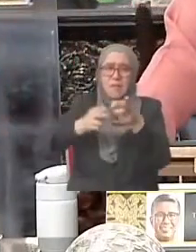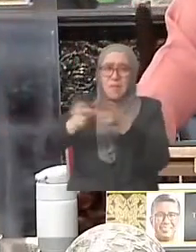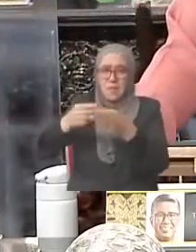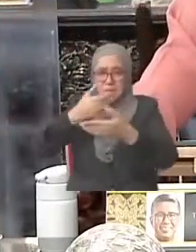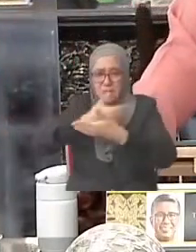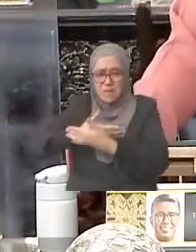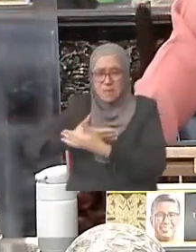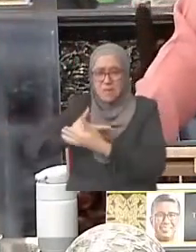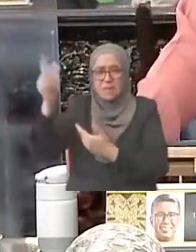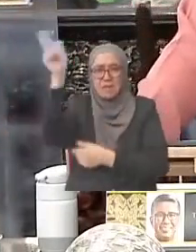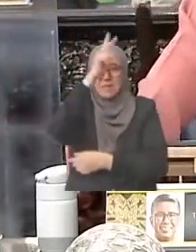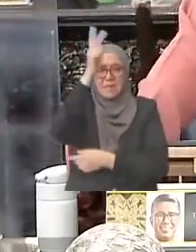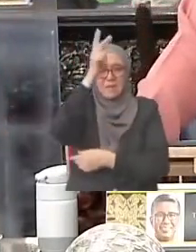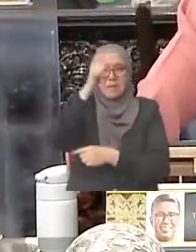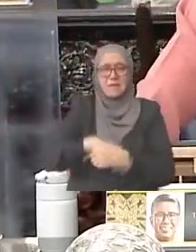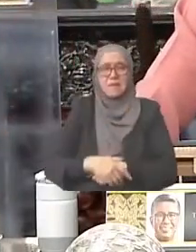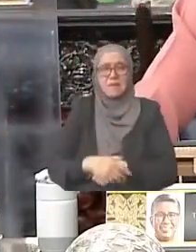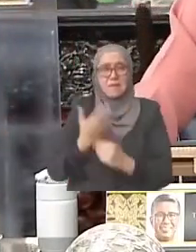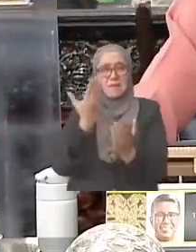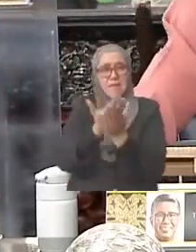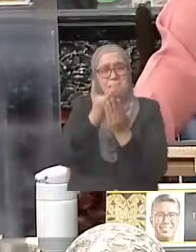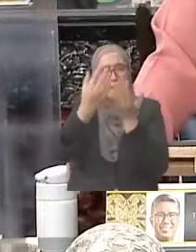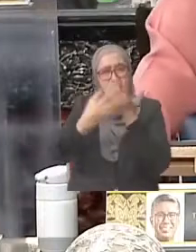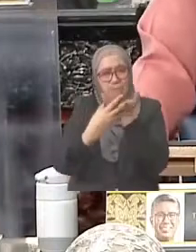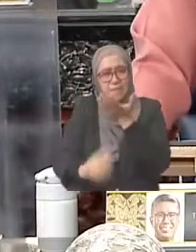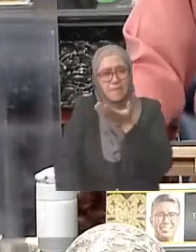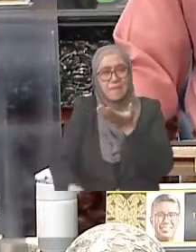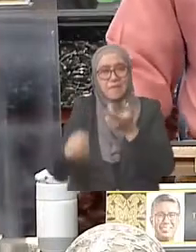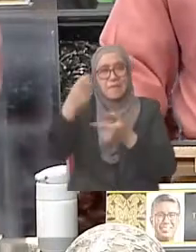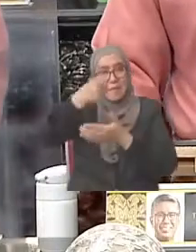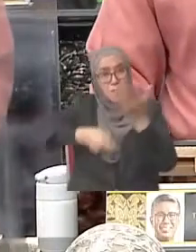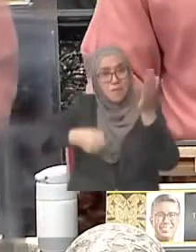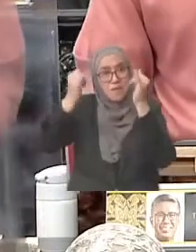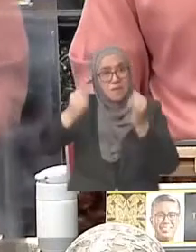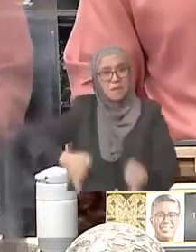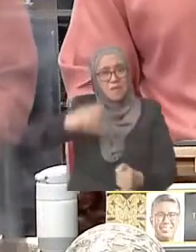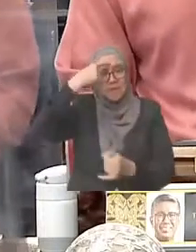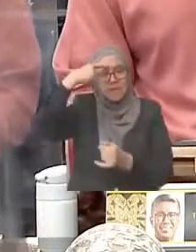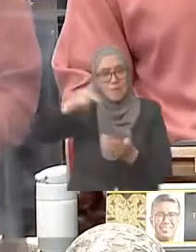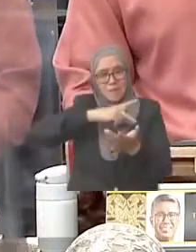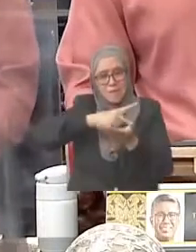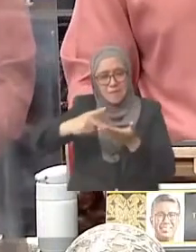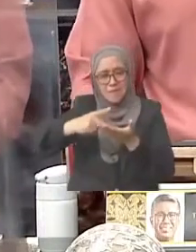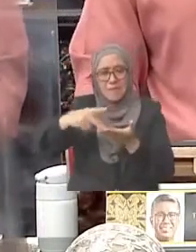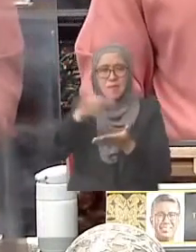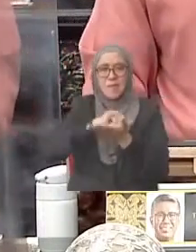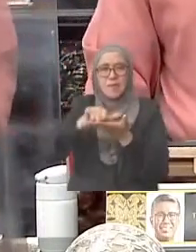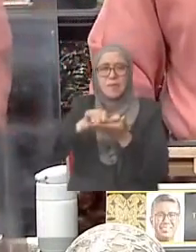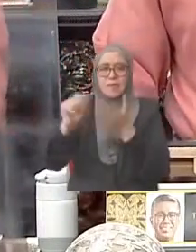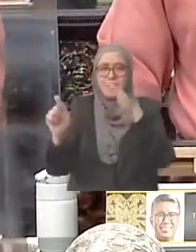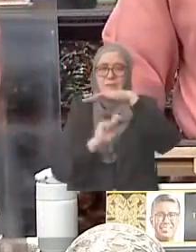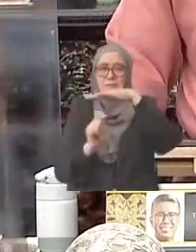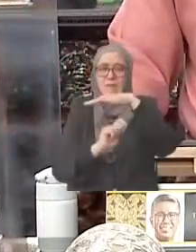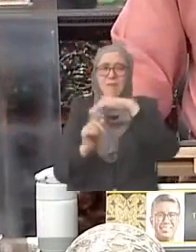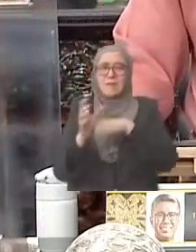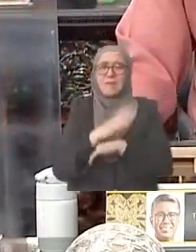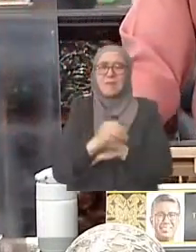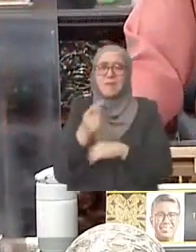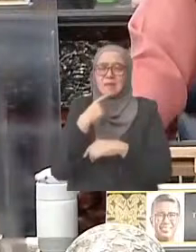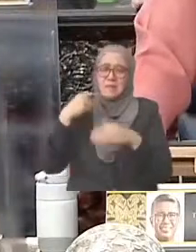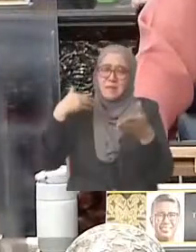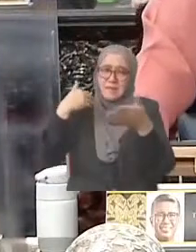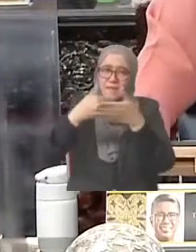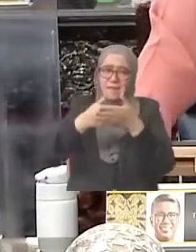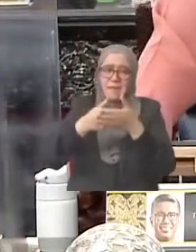melanjutkan pelepasan Cukai pendapatan individu sehingga 3000 Ringgit bagi bayaran yuran taska dan tata sehingga taksiran